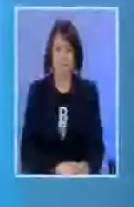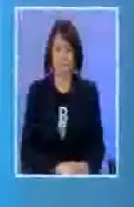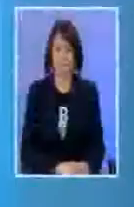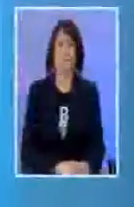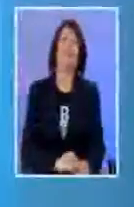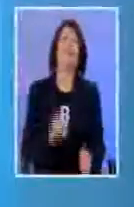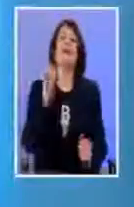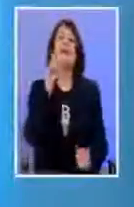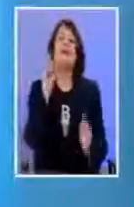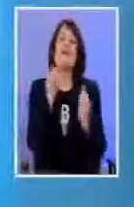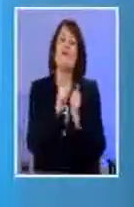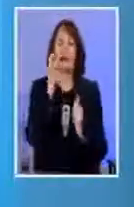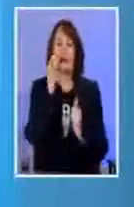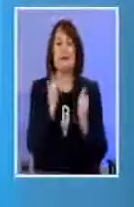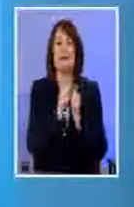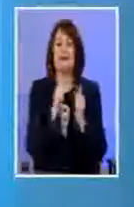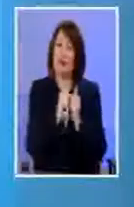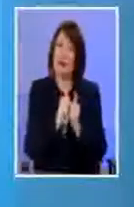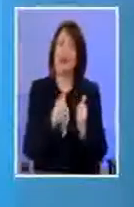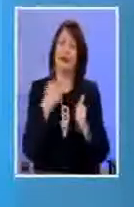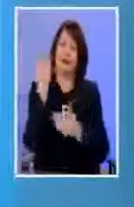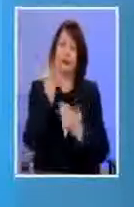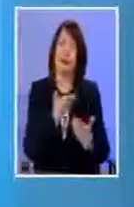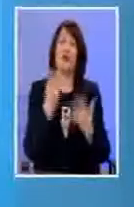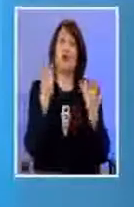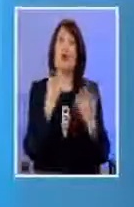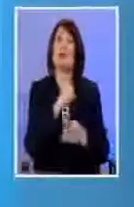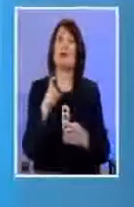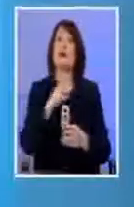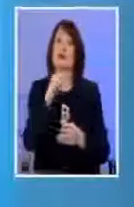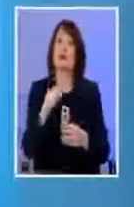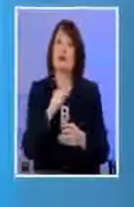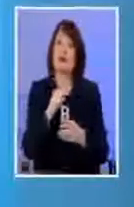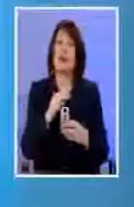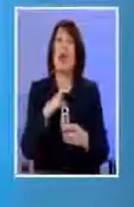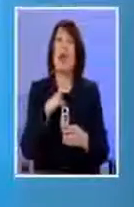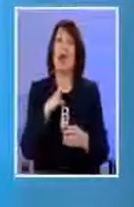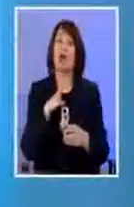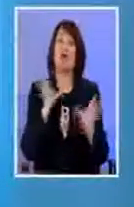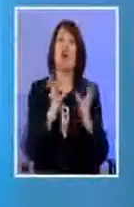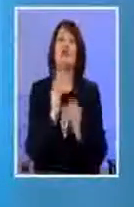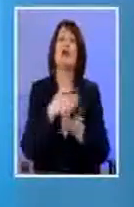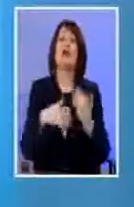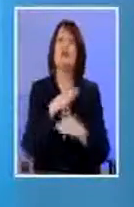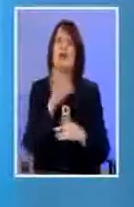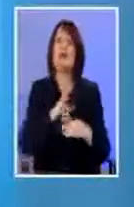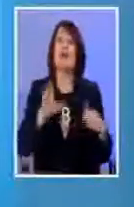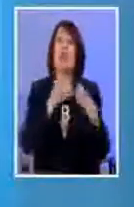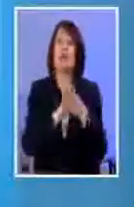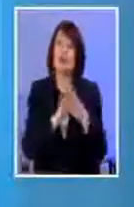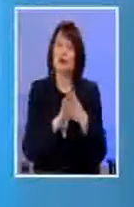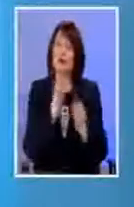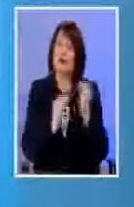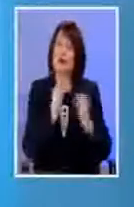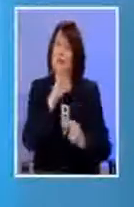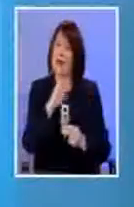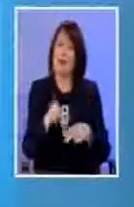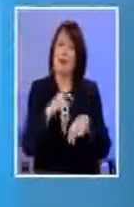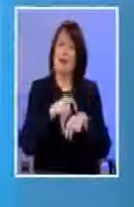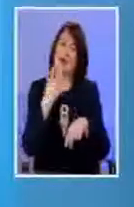και φίλοι, γεια σας. Με 80 εκατομμύρια άτομα με αναπηρία στην Ευρωπαϊκή Ένωση, τα προβλήματα των ανθρώπων αυτών είναι παρόντα κάθε